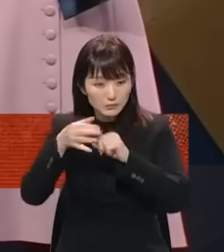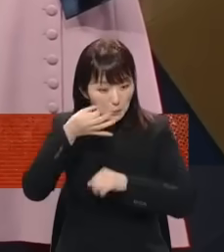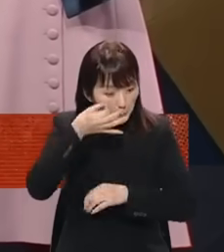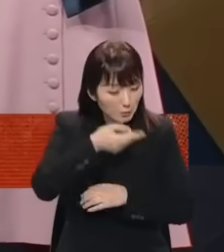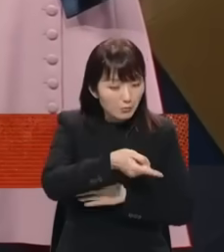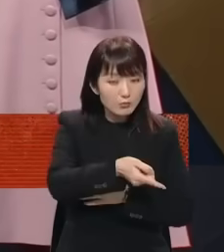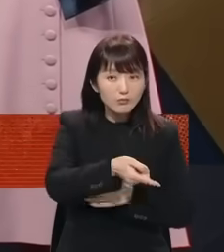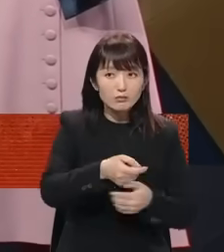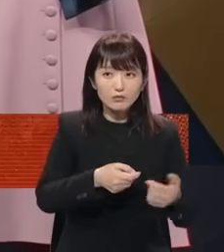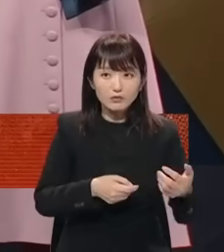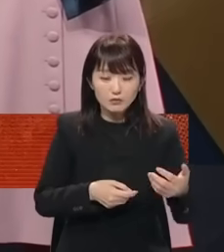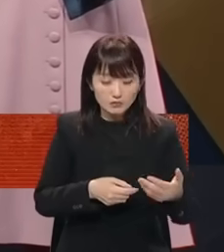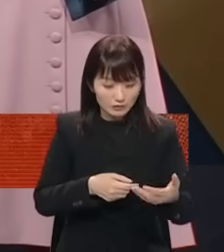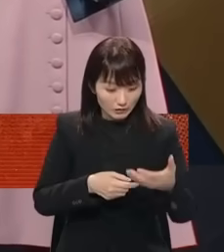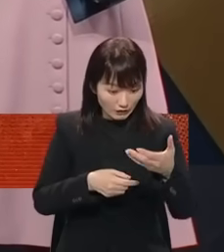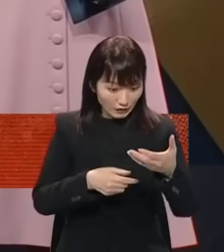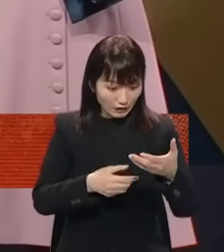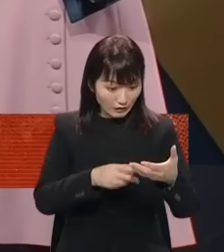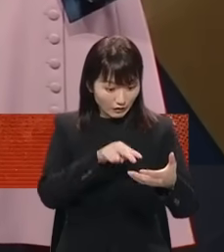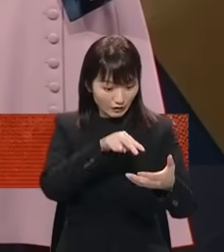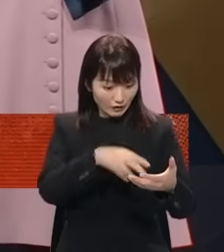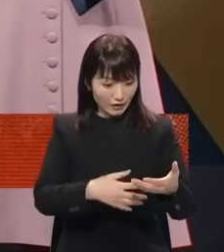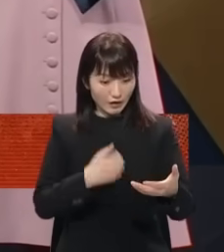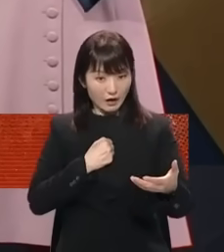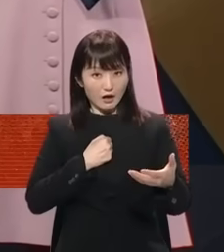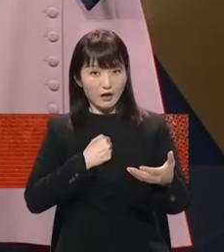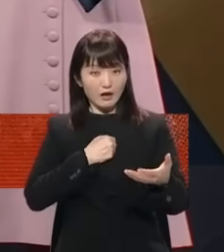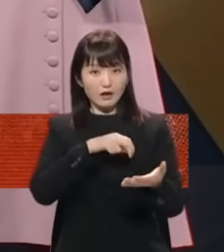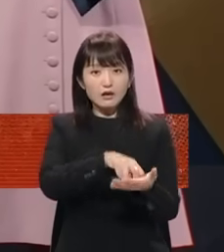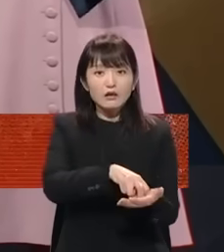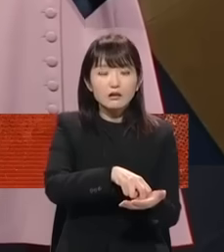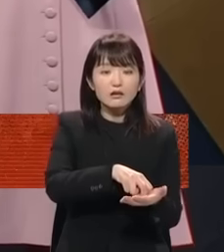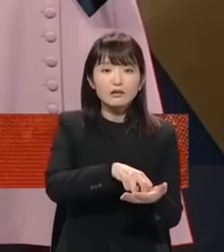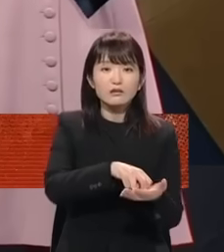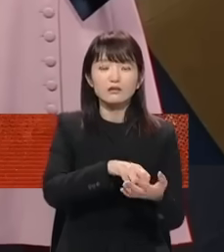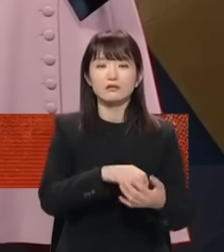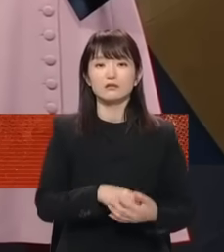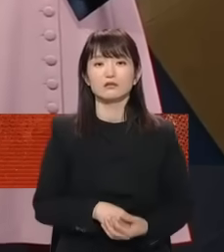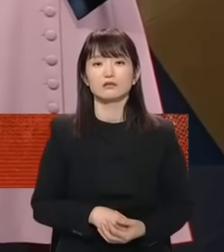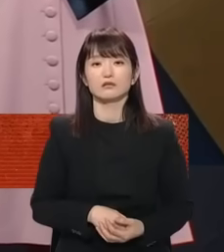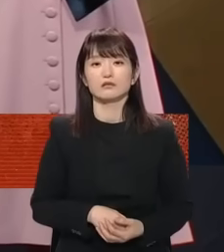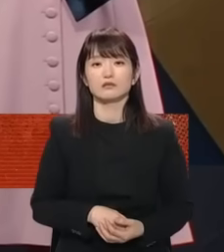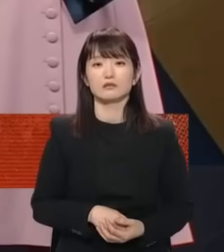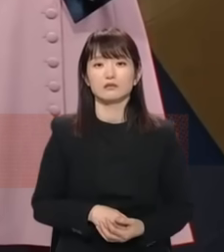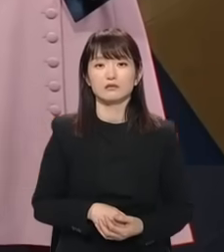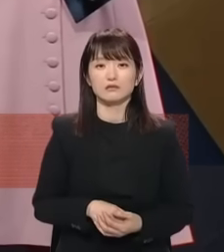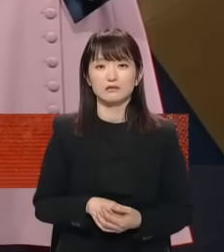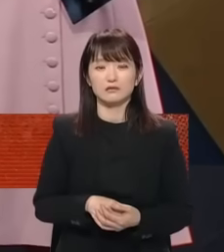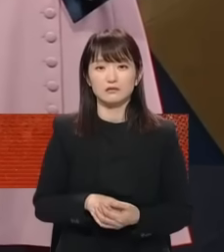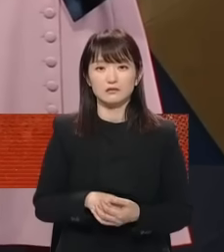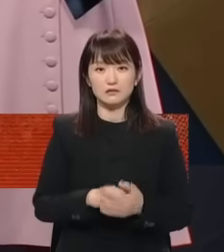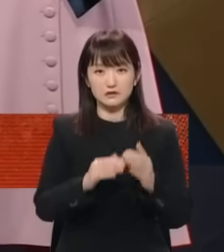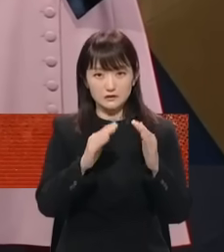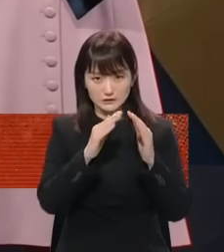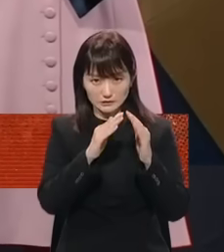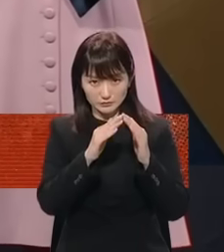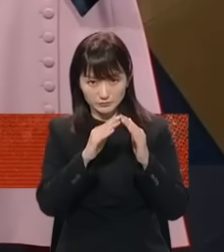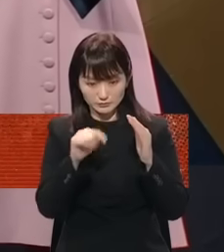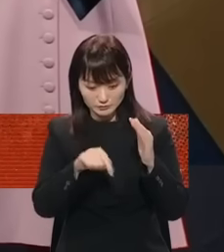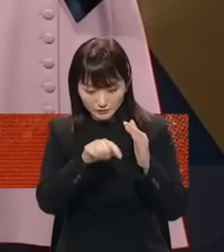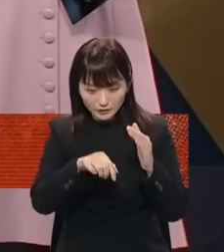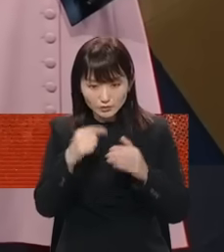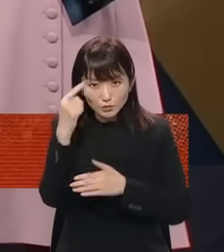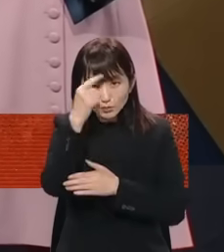아버지는 사진을 보자마자 충격을 받아서 그 자리에 주저 앉았다고 하는데요 배경도 집이었고 얼굴도 분명히